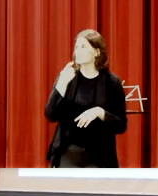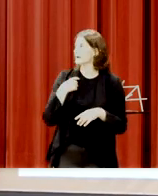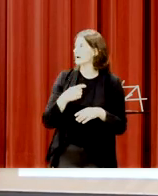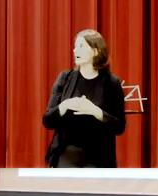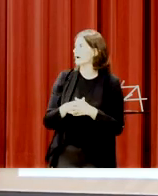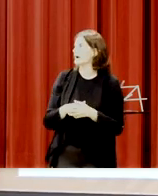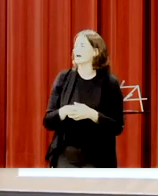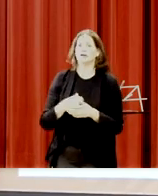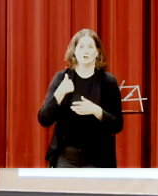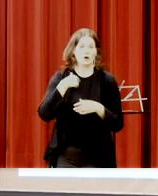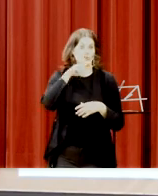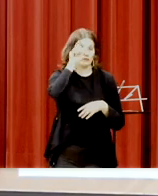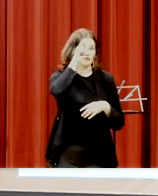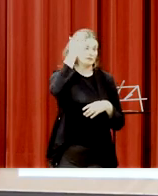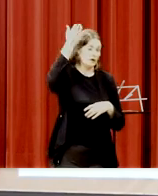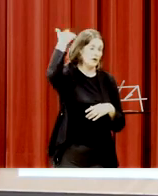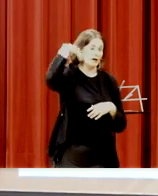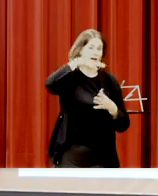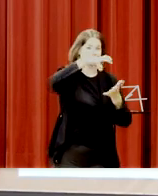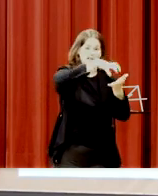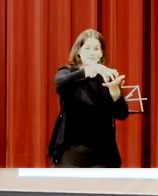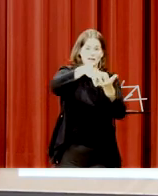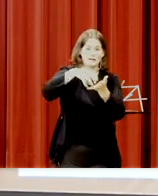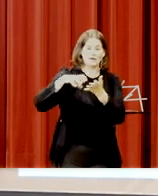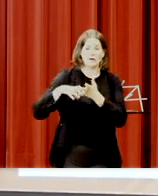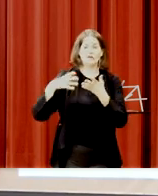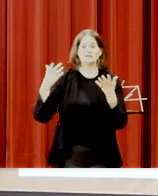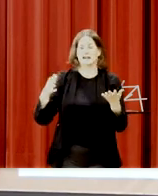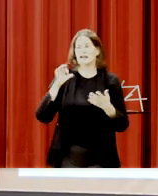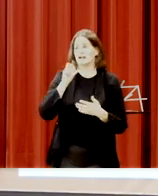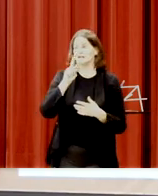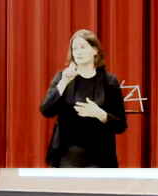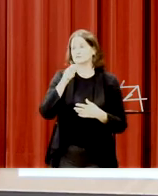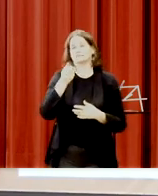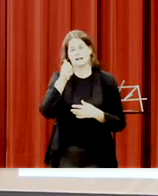fèiem de profes, per aquesta magnífica lliçó inaugural.